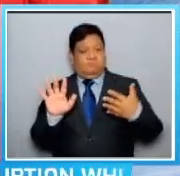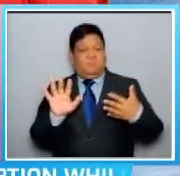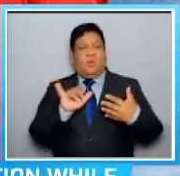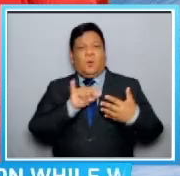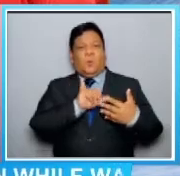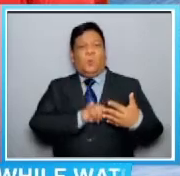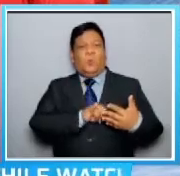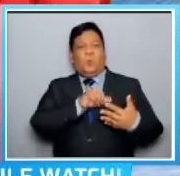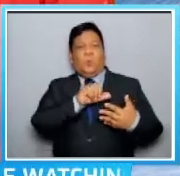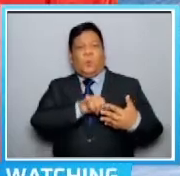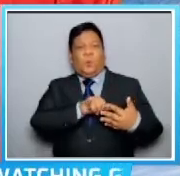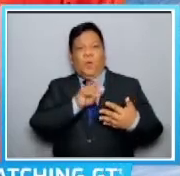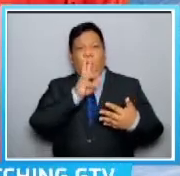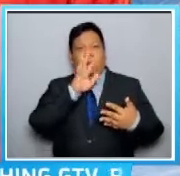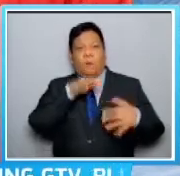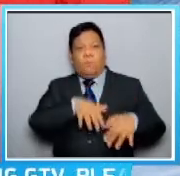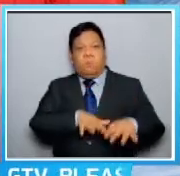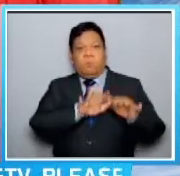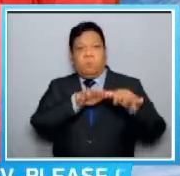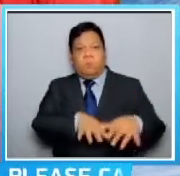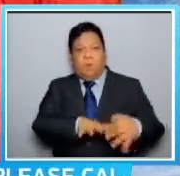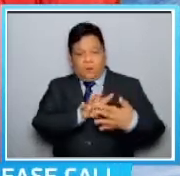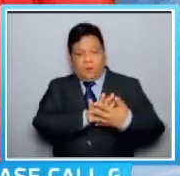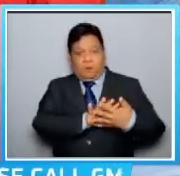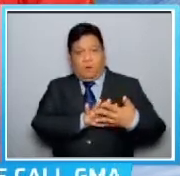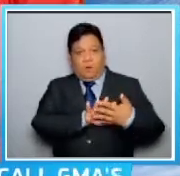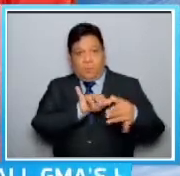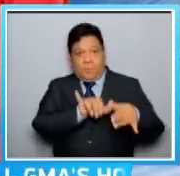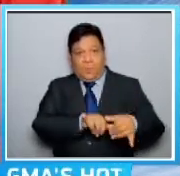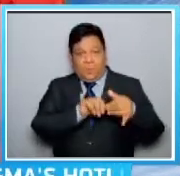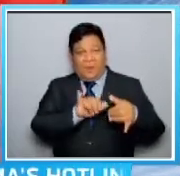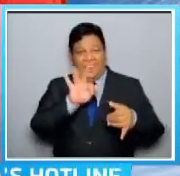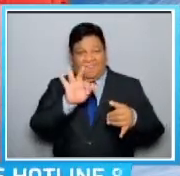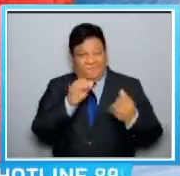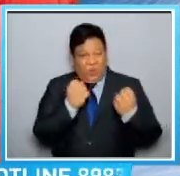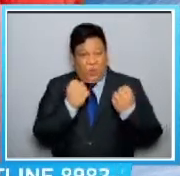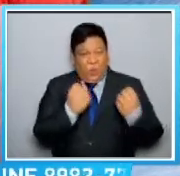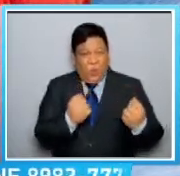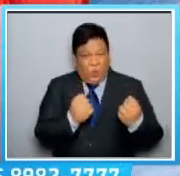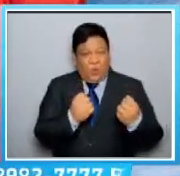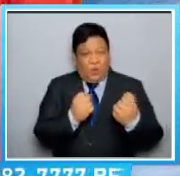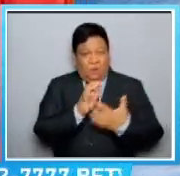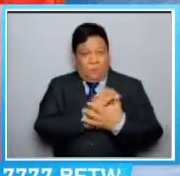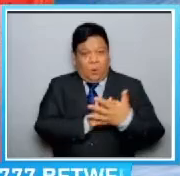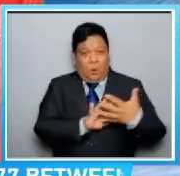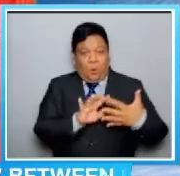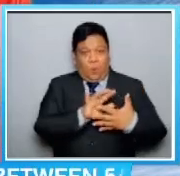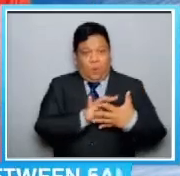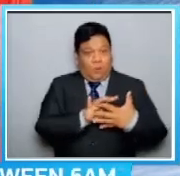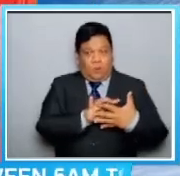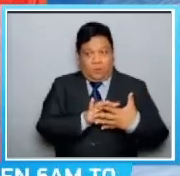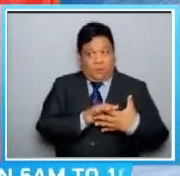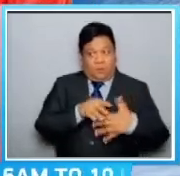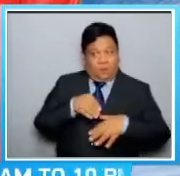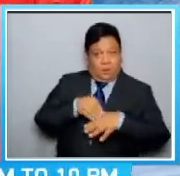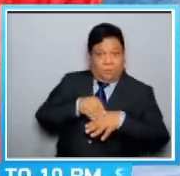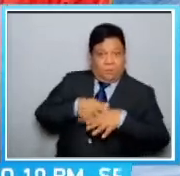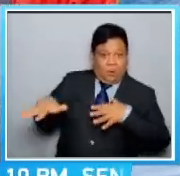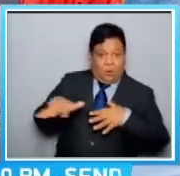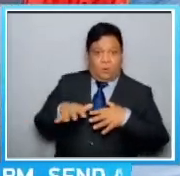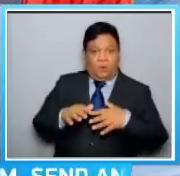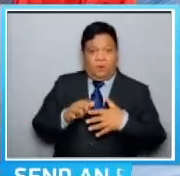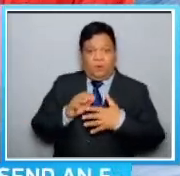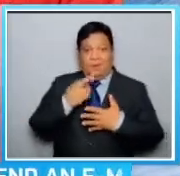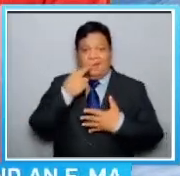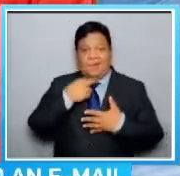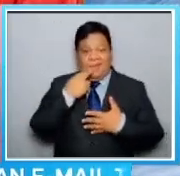siya, yan yung lugar mga kapuso na kapag malakas ang isang bagyo, hindi natin mararamdaman yung direktang epekto pa rin nakikita niyo mga kulay pulang guhit na